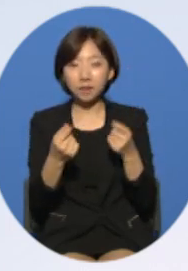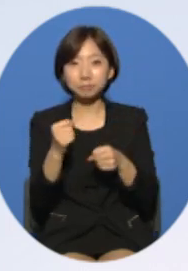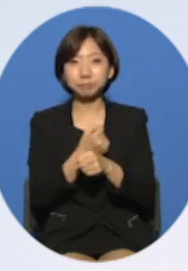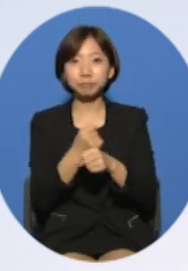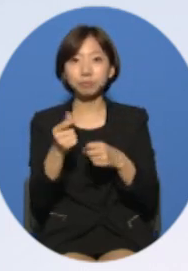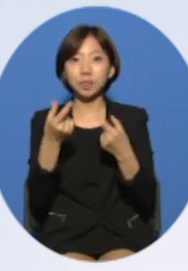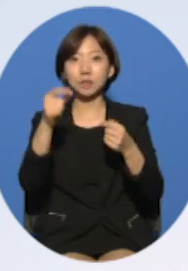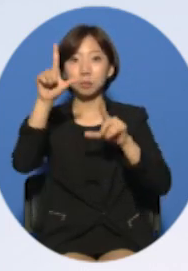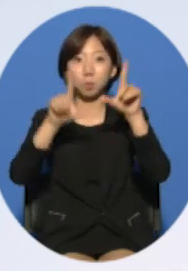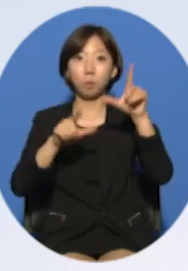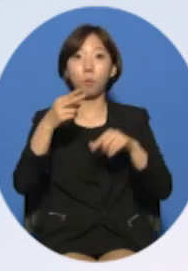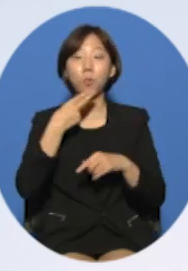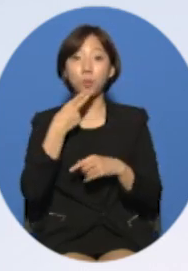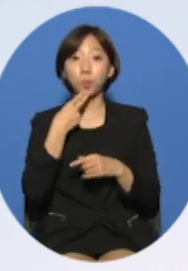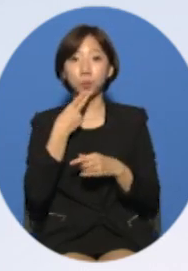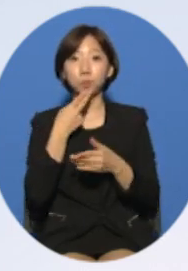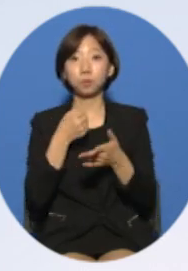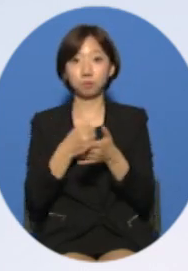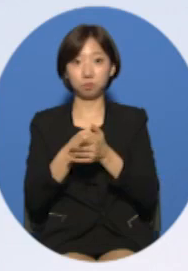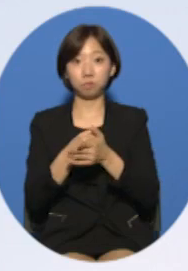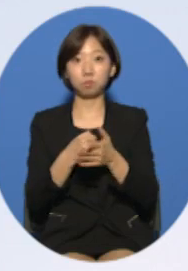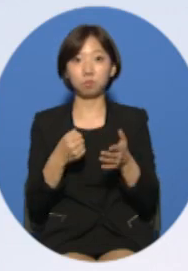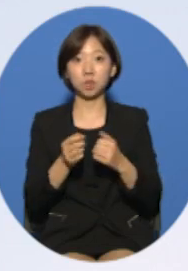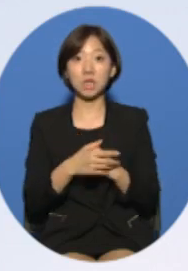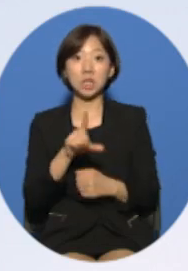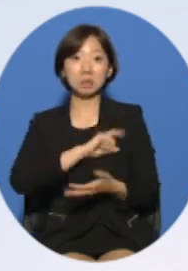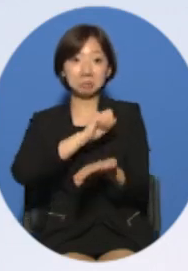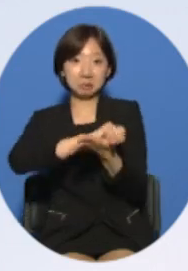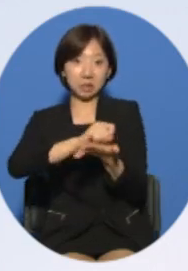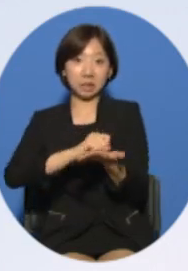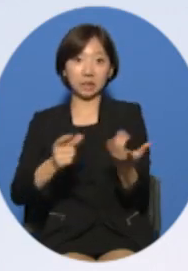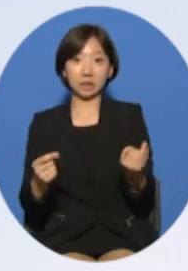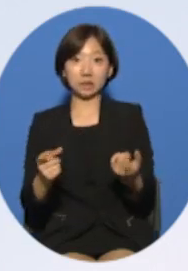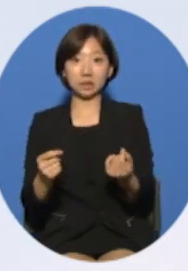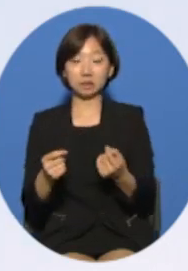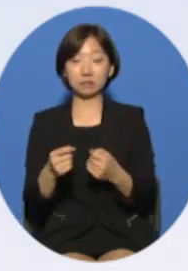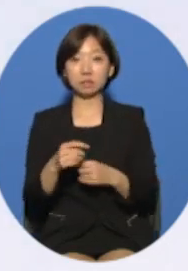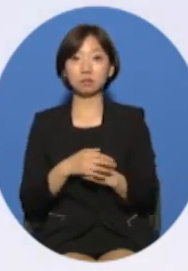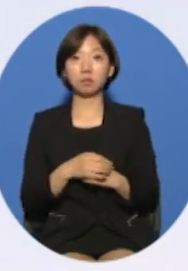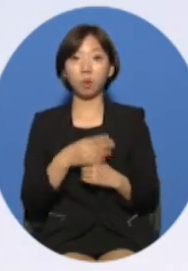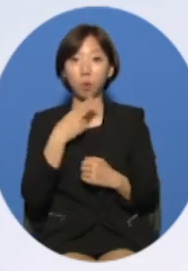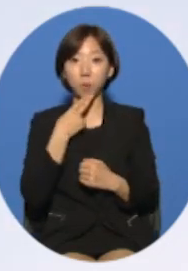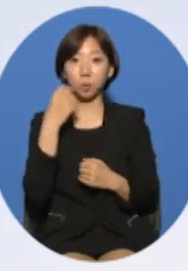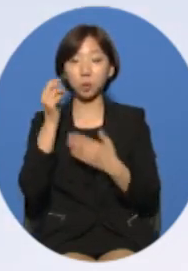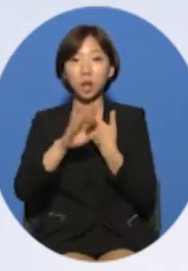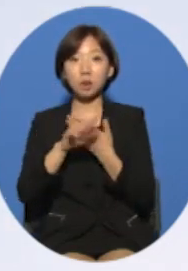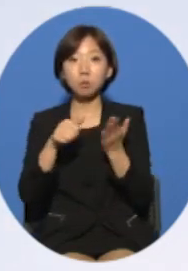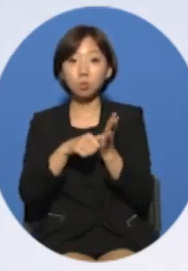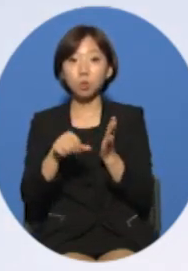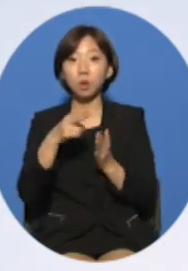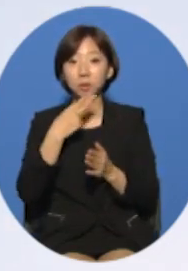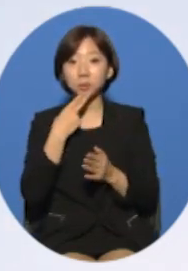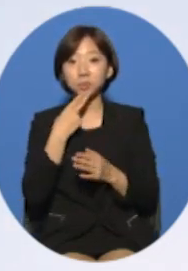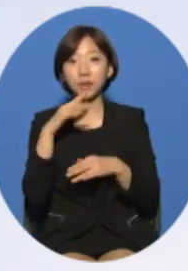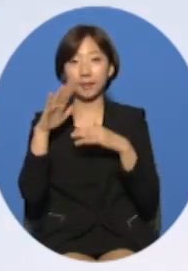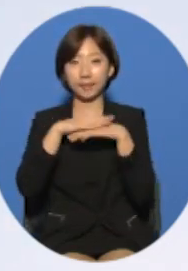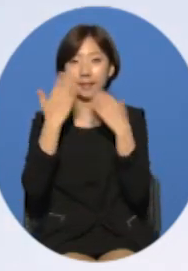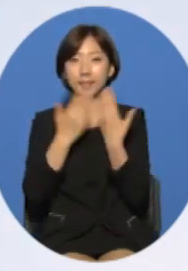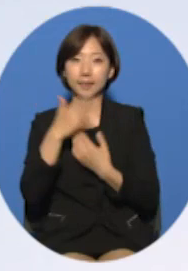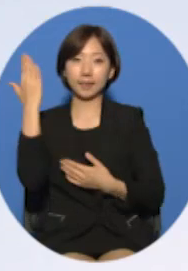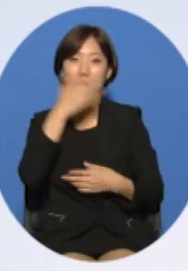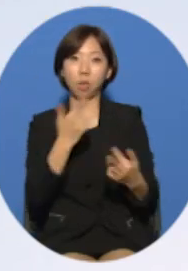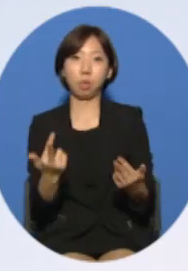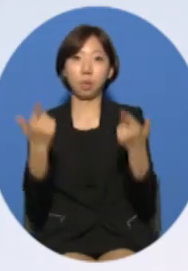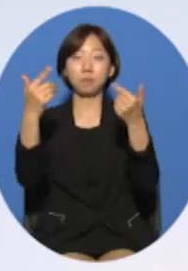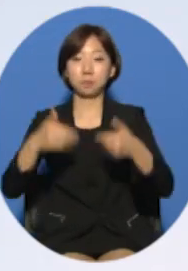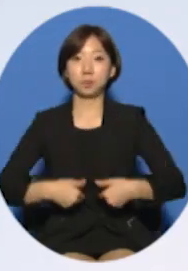이런 그 낙서나 뭐, 그렇죠. 이런 것도 낙서. 절대 있으면 안 되겠죠. 그다음에 뭐 다른 또 물건이 있는 거 없는가. 예. 그전에는 그 투표 과정